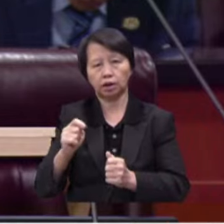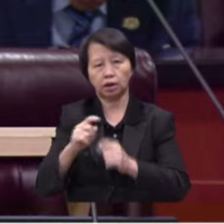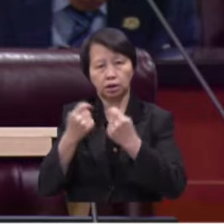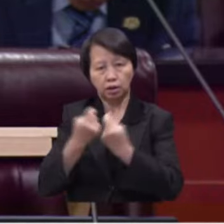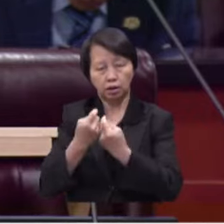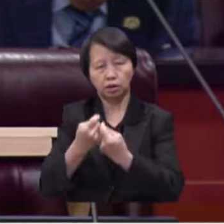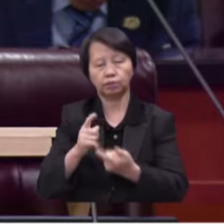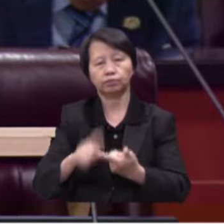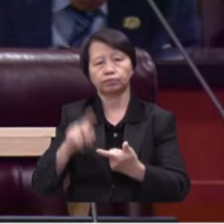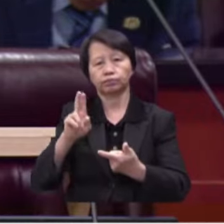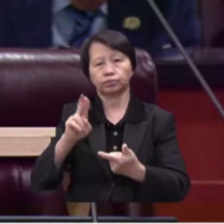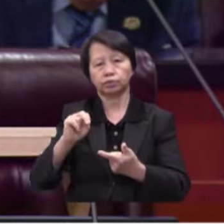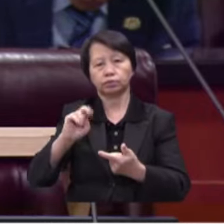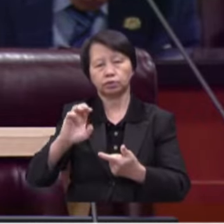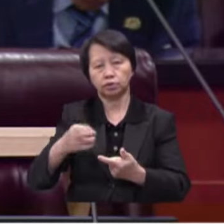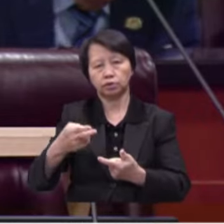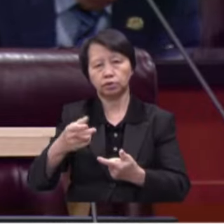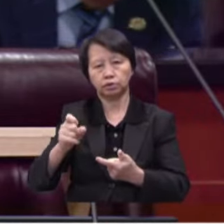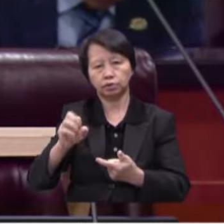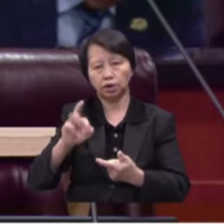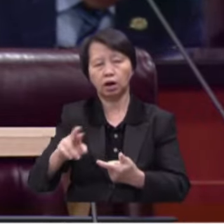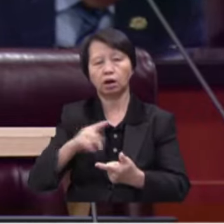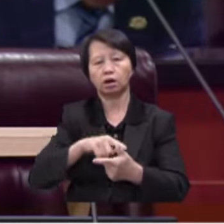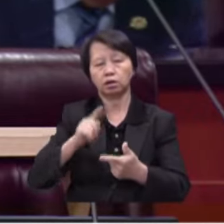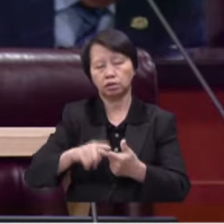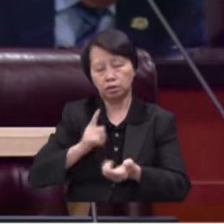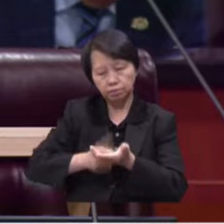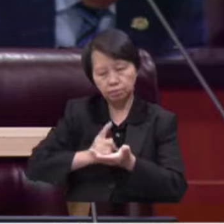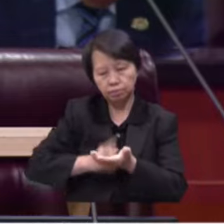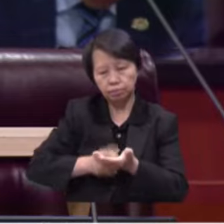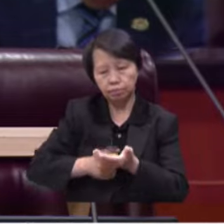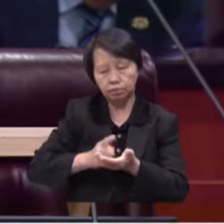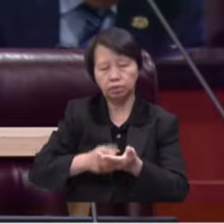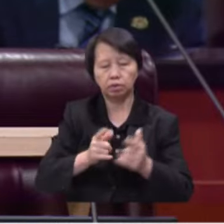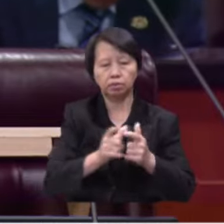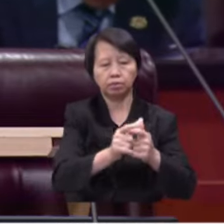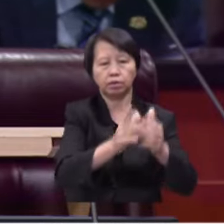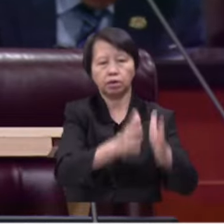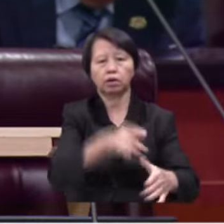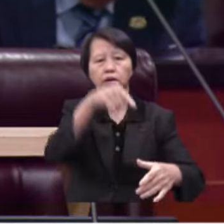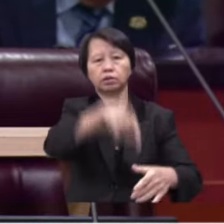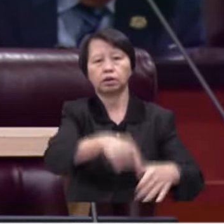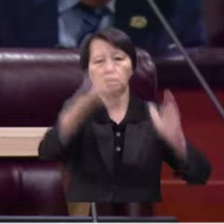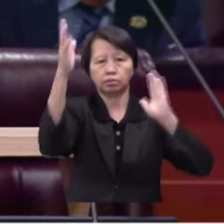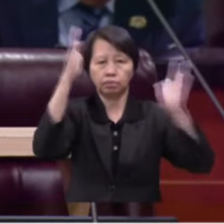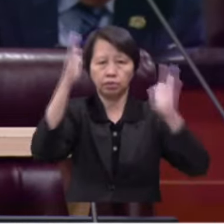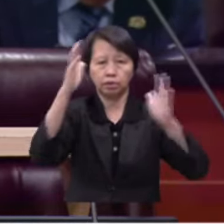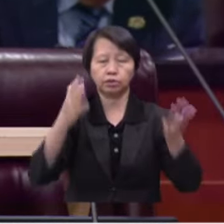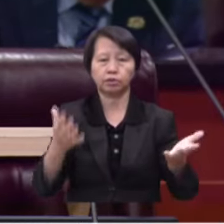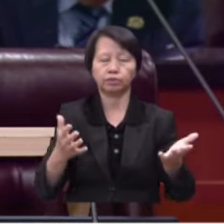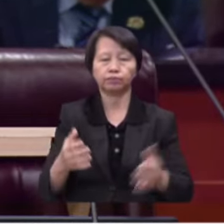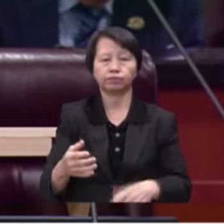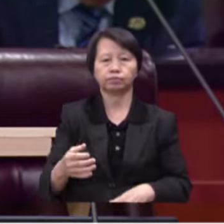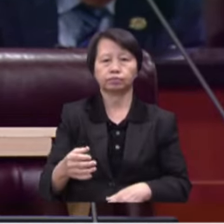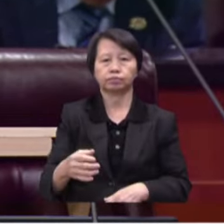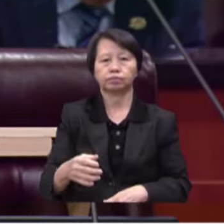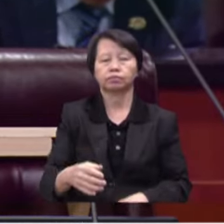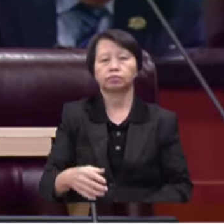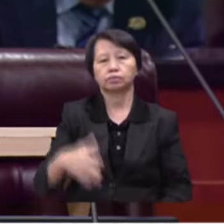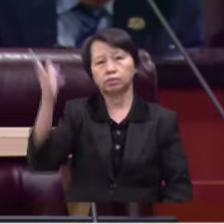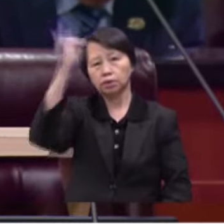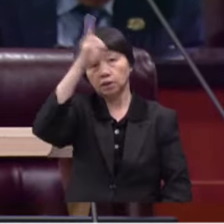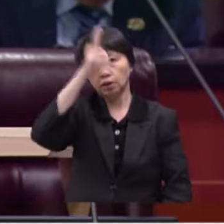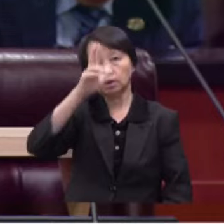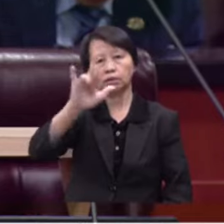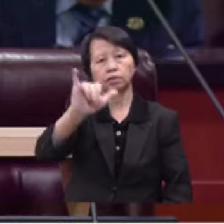dan syiar dalam membincangkan isu-isu pelarian dalam Malaysia kerajaan